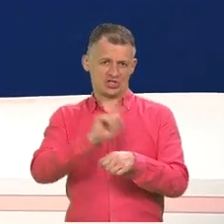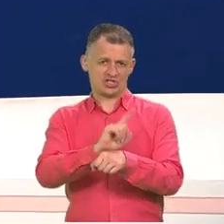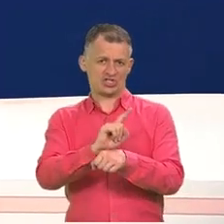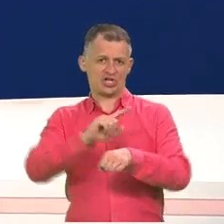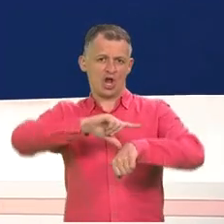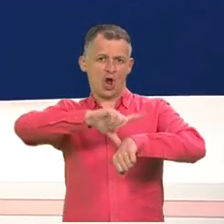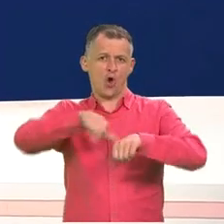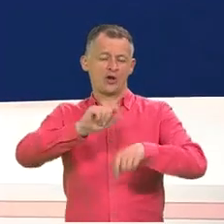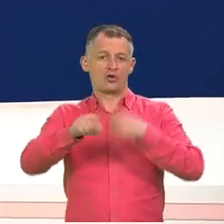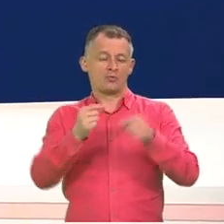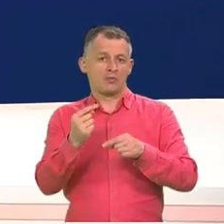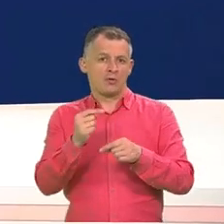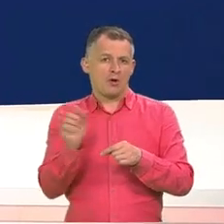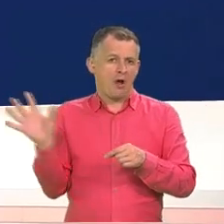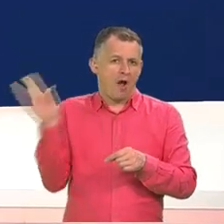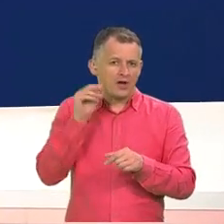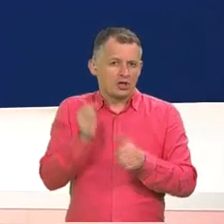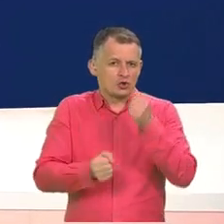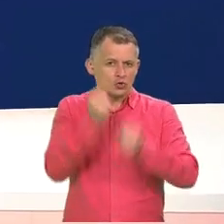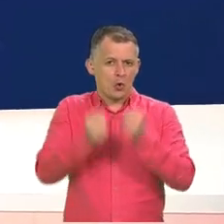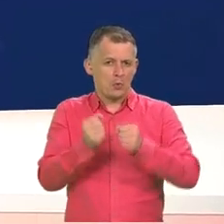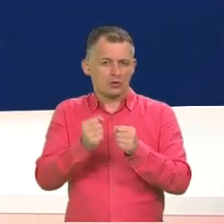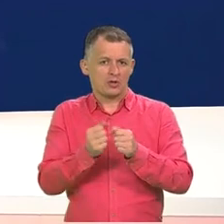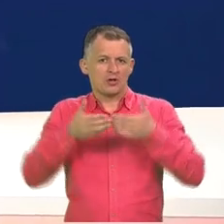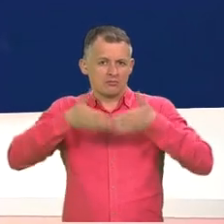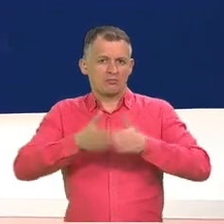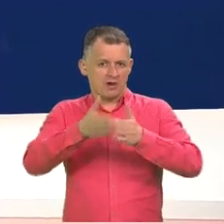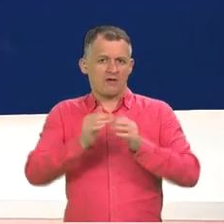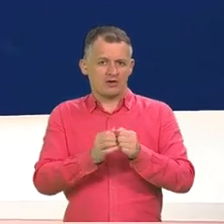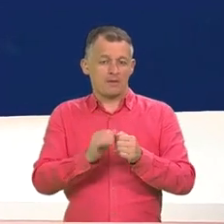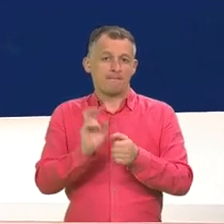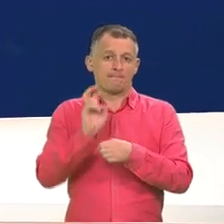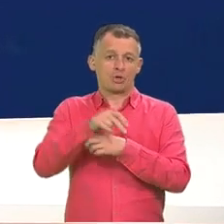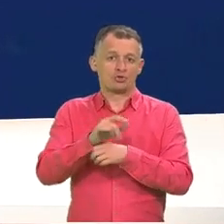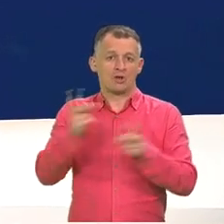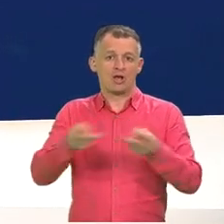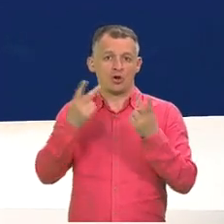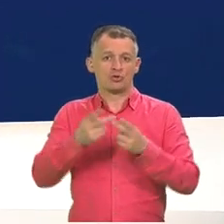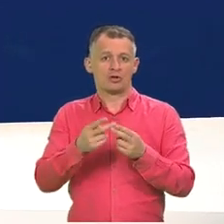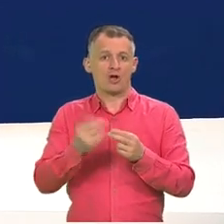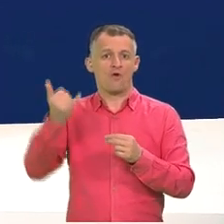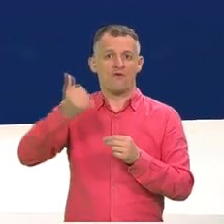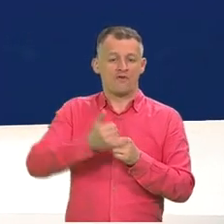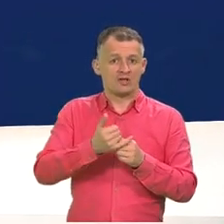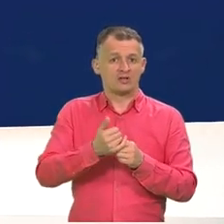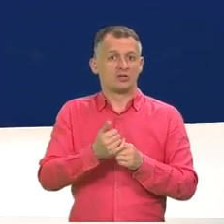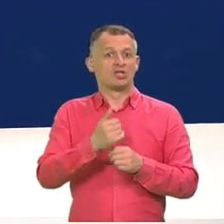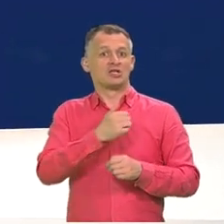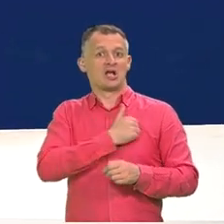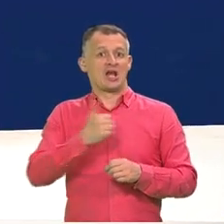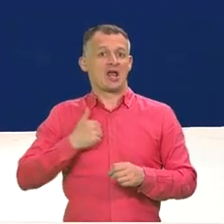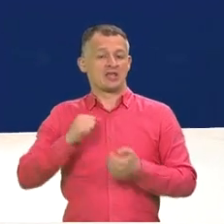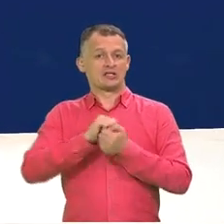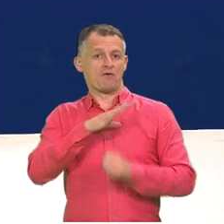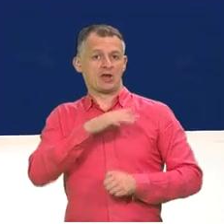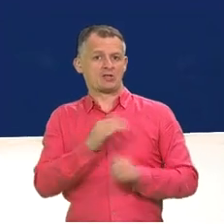După interceptarea unor zgomote din adâncuri, mai multe nave au ajuns în Atlanticul de Nord și participă la căutări. Au venit din Canada și chiar Franța.